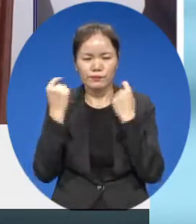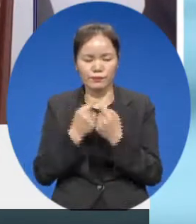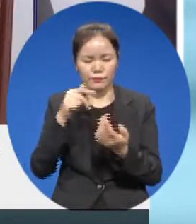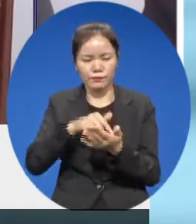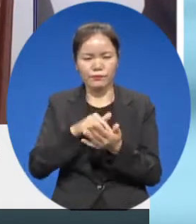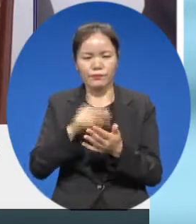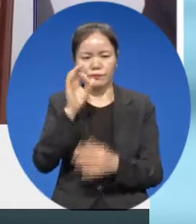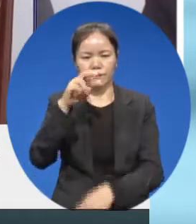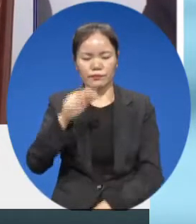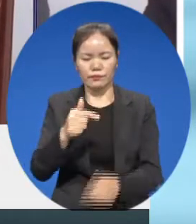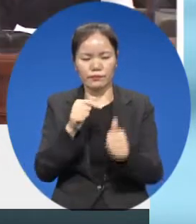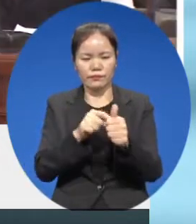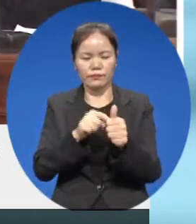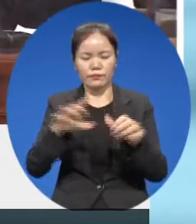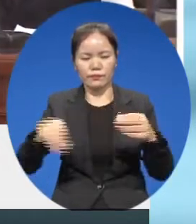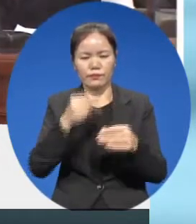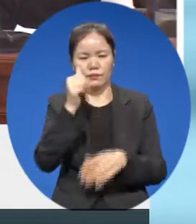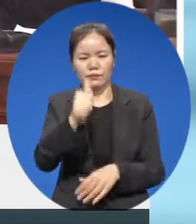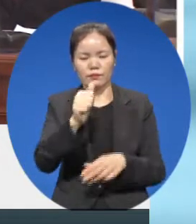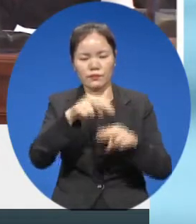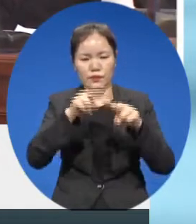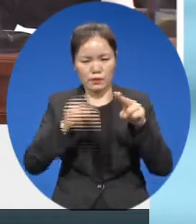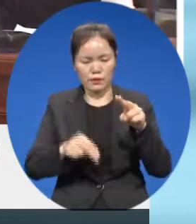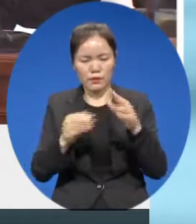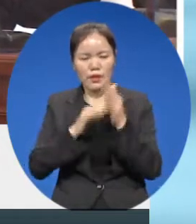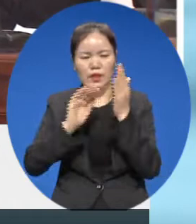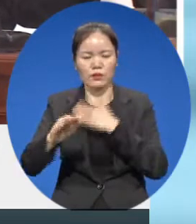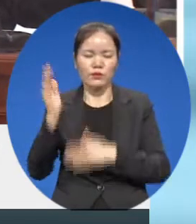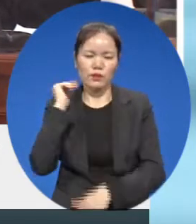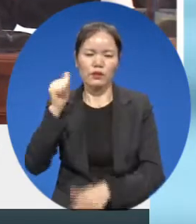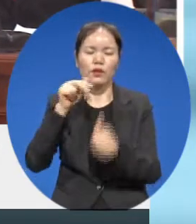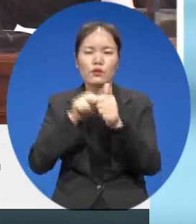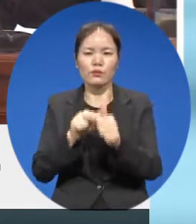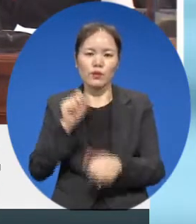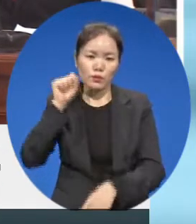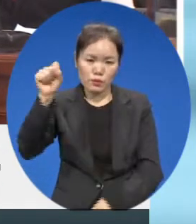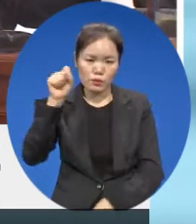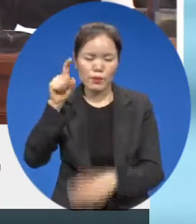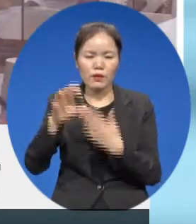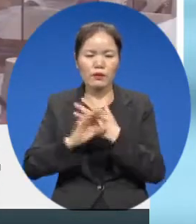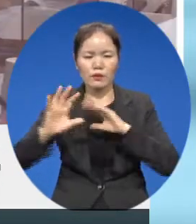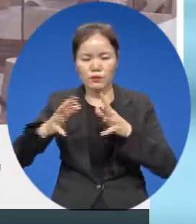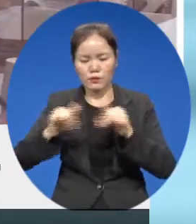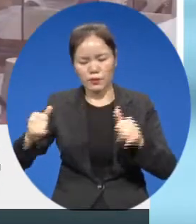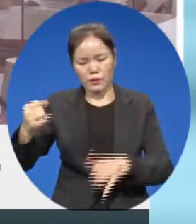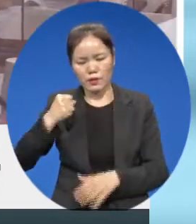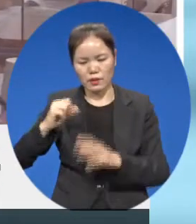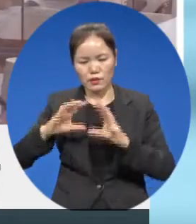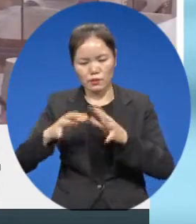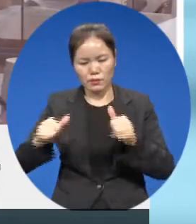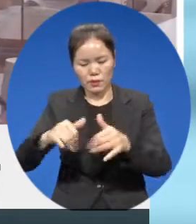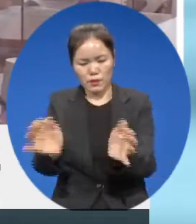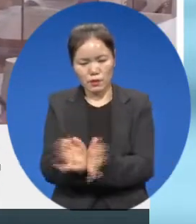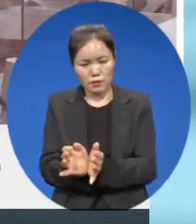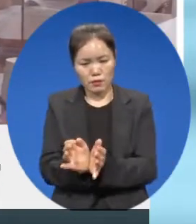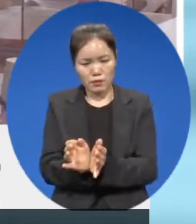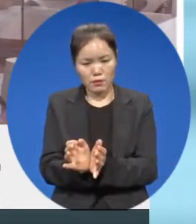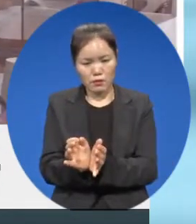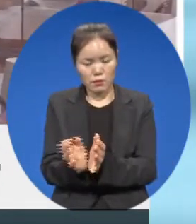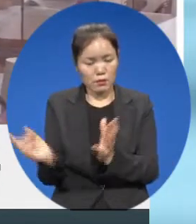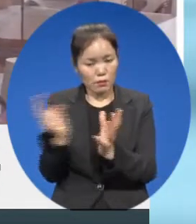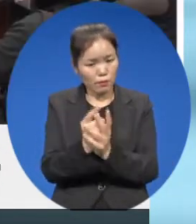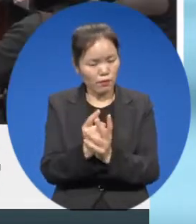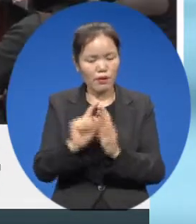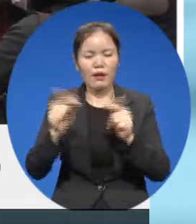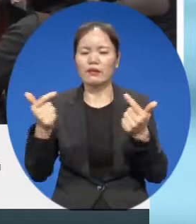총장을 이제 임기를 마치고 본인이 됐군 후보로 나온다고 한들 국민의 이미라 국민의 에 다음으로 갈 거냐 저는 아니라고 봐요